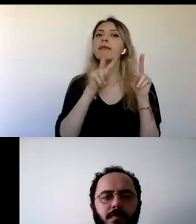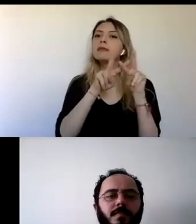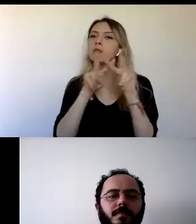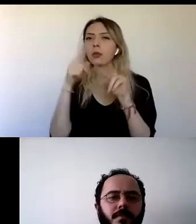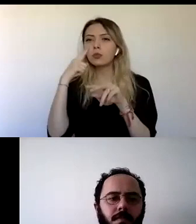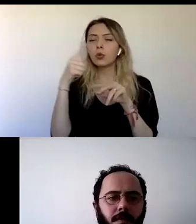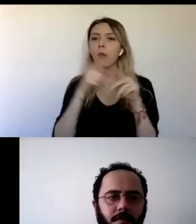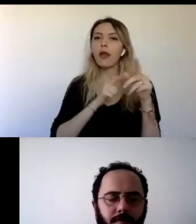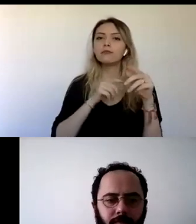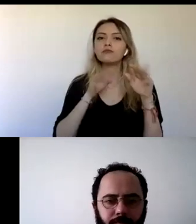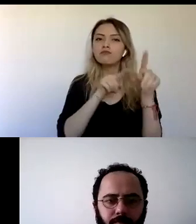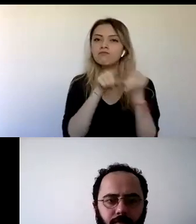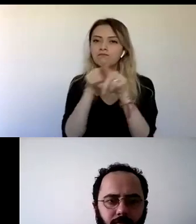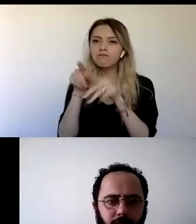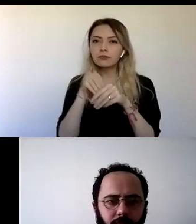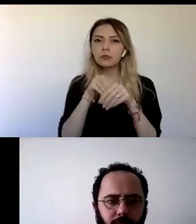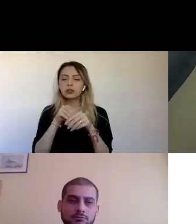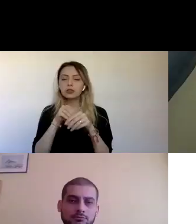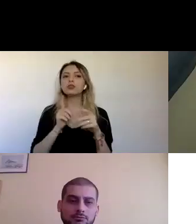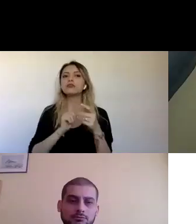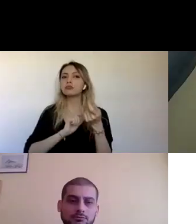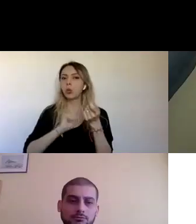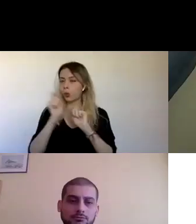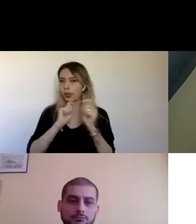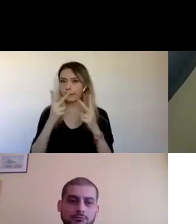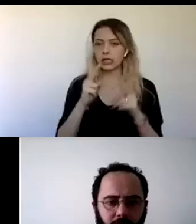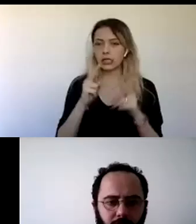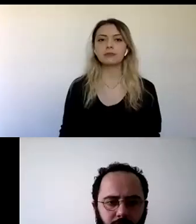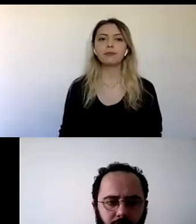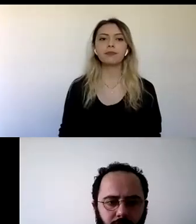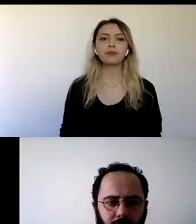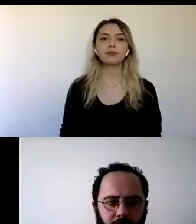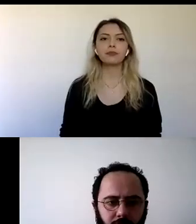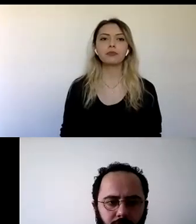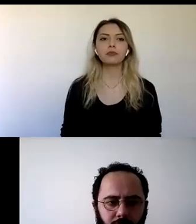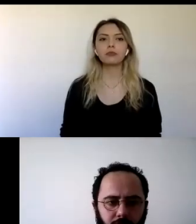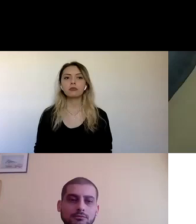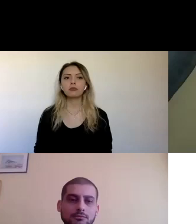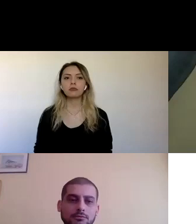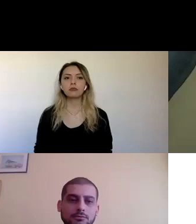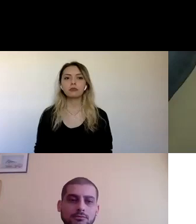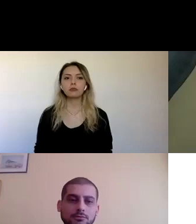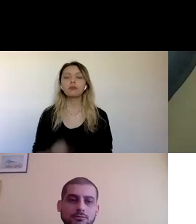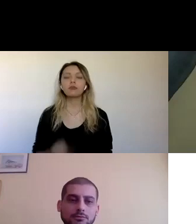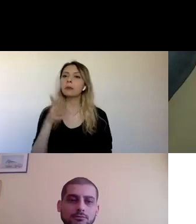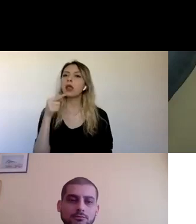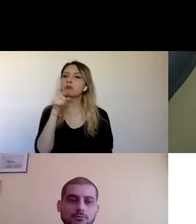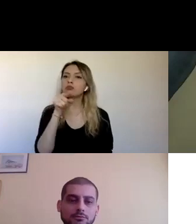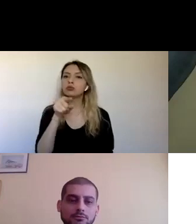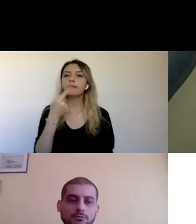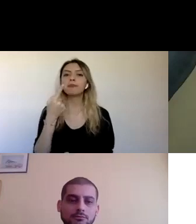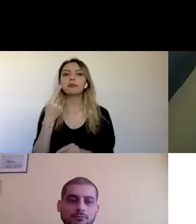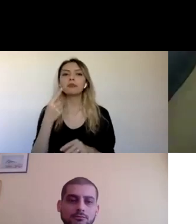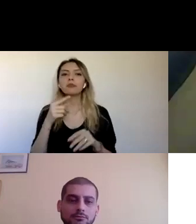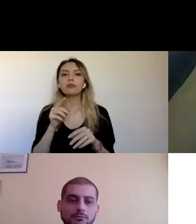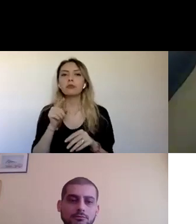bir takım sitelere, web sitelerine giriyoruz. Haber okumak ya da bilgi erişmek için. Feedly aslında bu siteleri size kategorize ediyor. Ve o sitelere haber